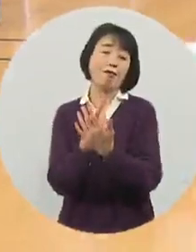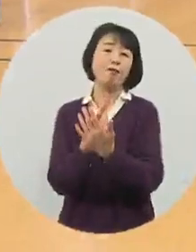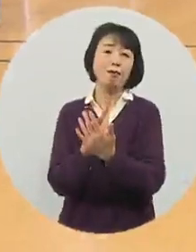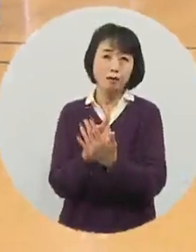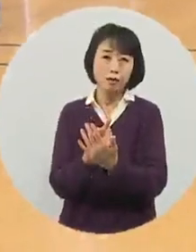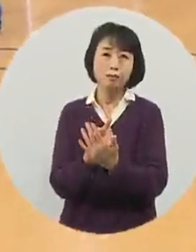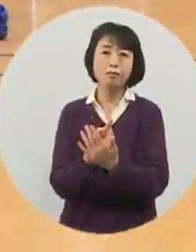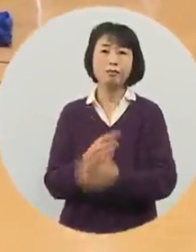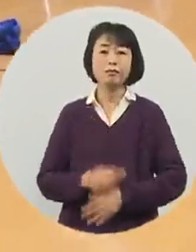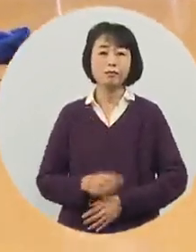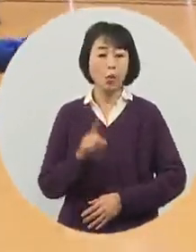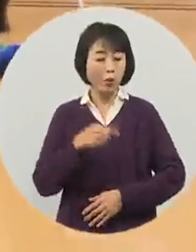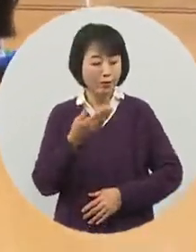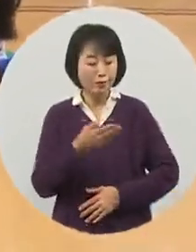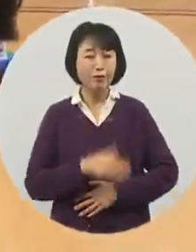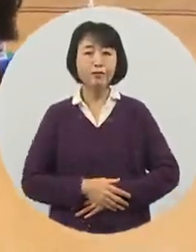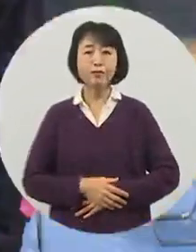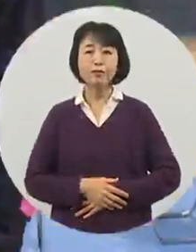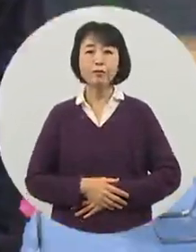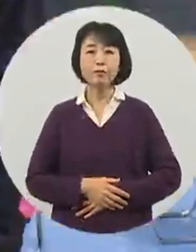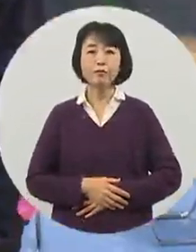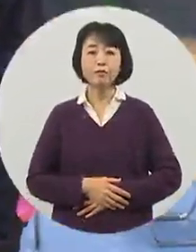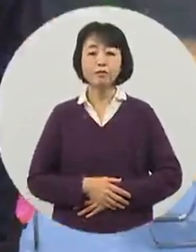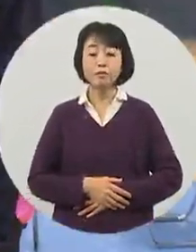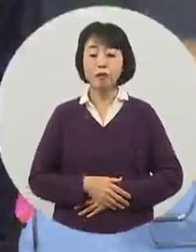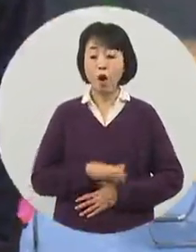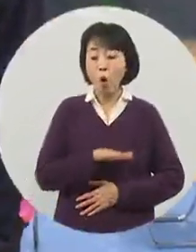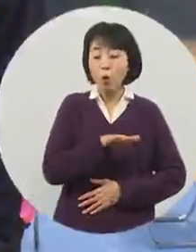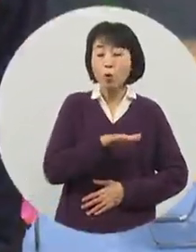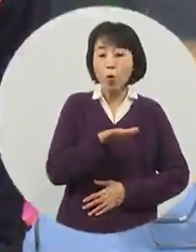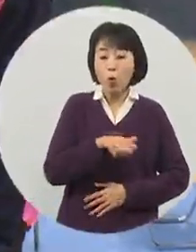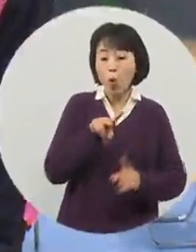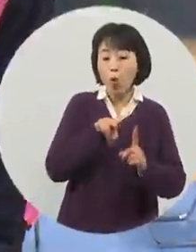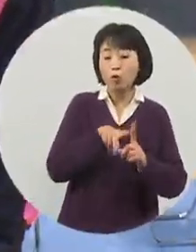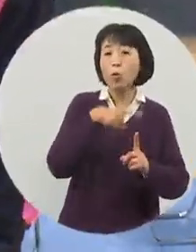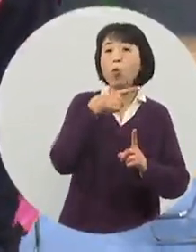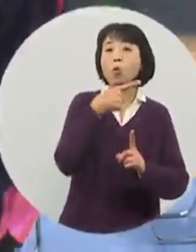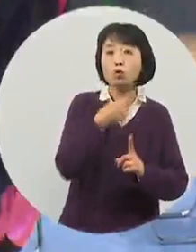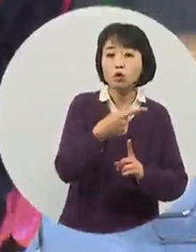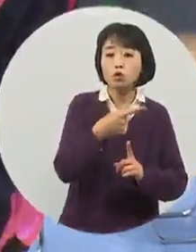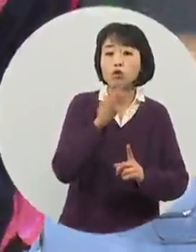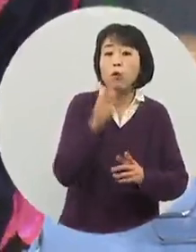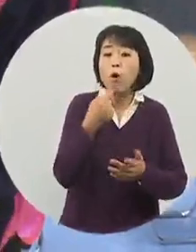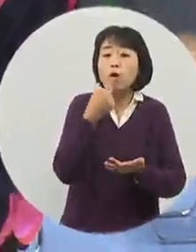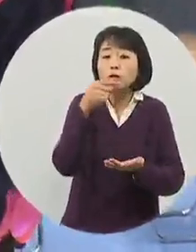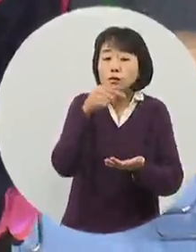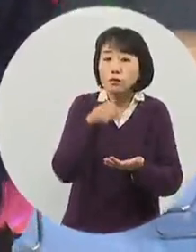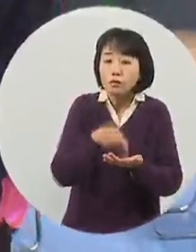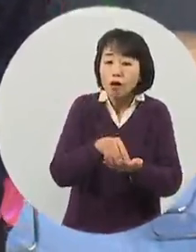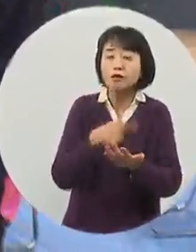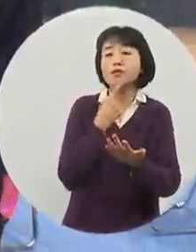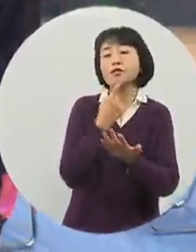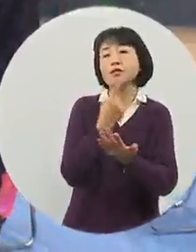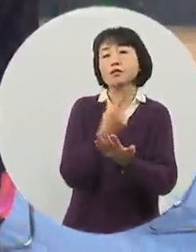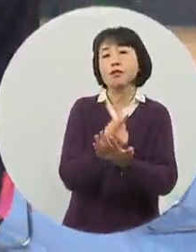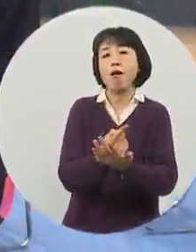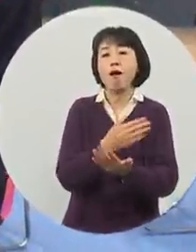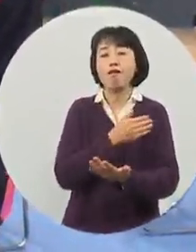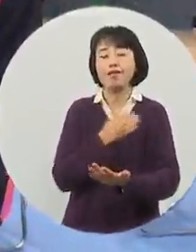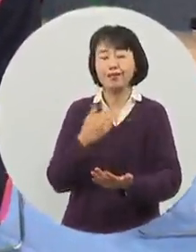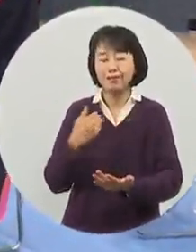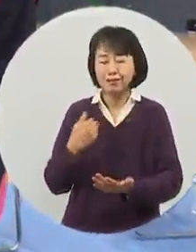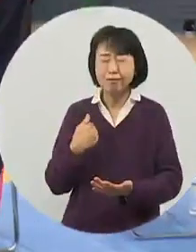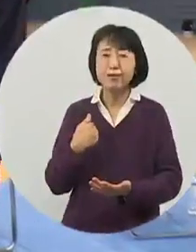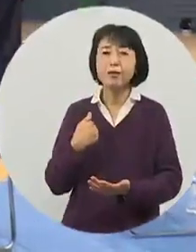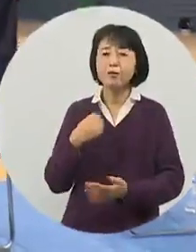い、 参加されていかがですか。 いや、もうなんか1年生なんですけど、はい、子供でも結構簡単に参加させてもらえて、は